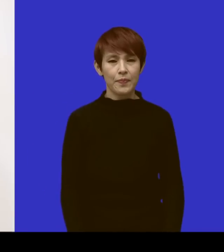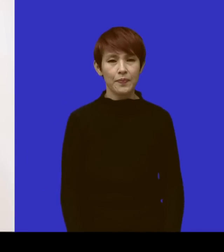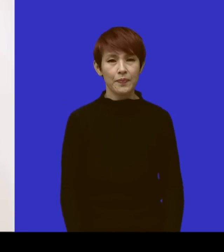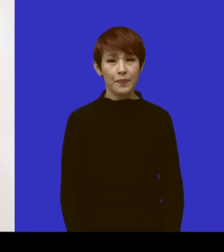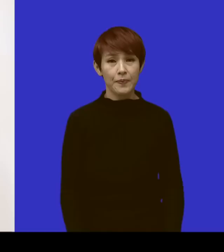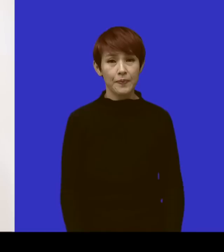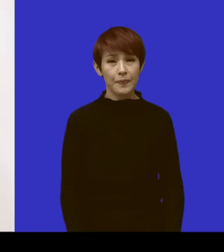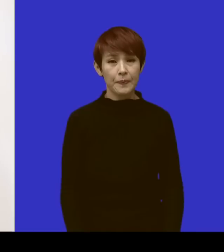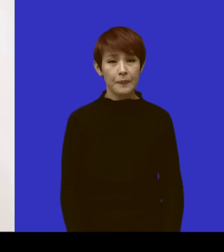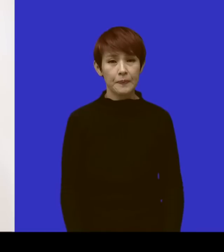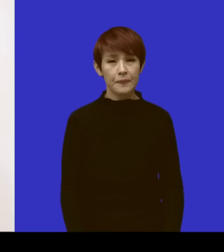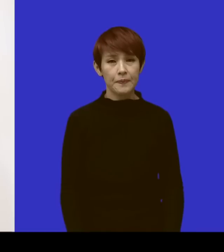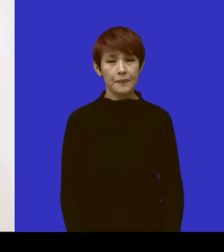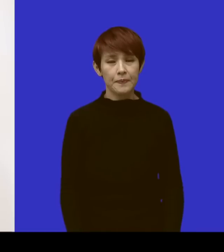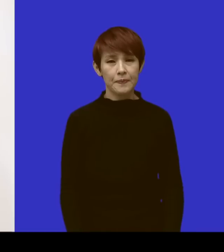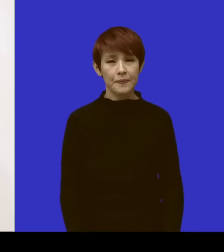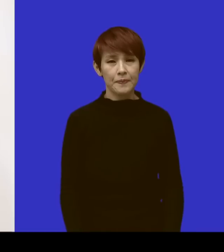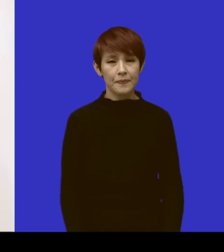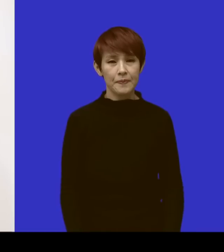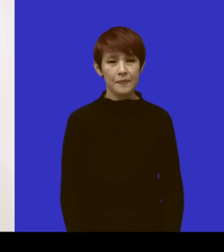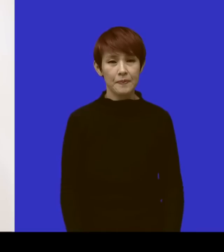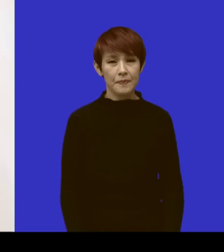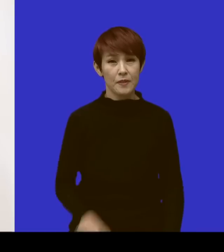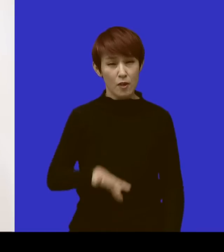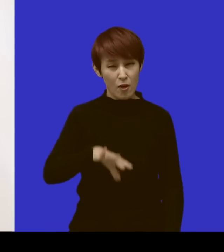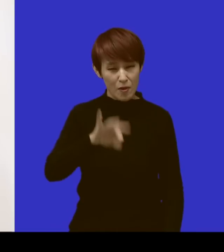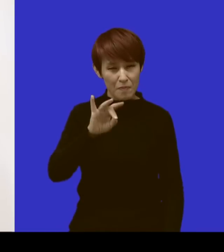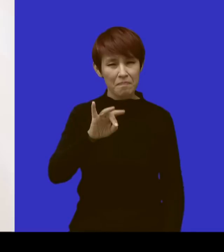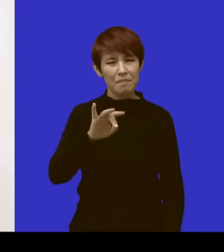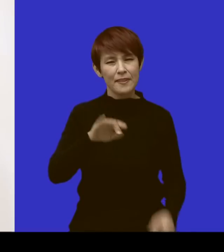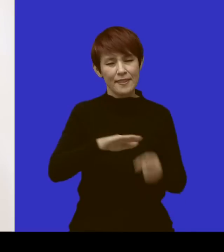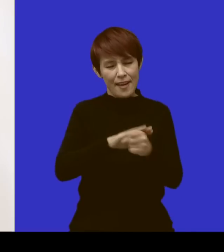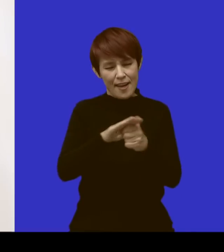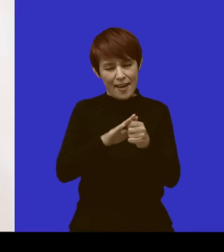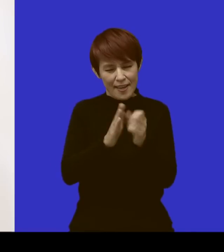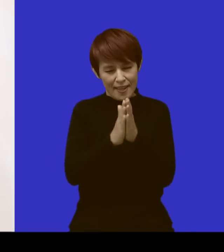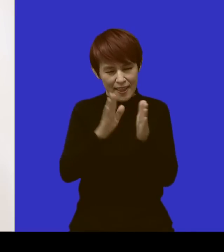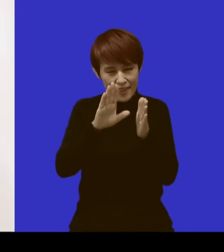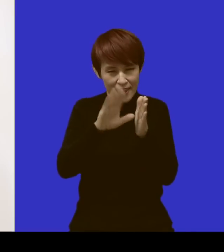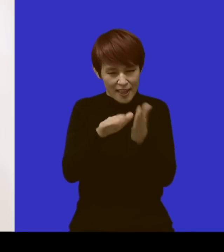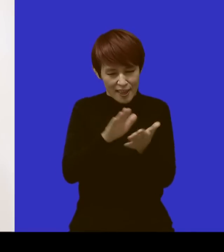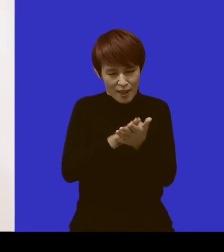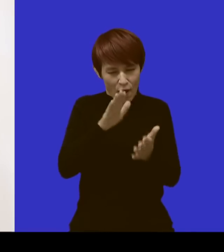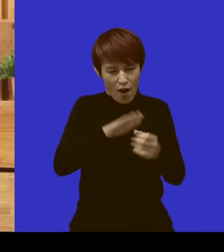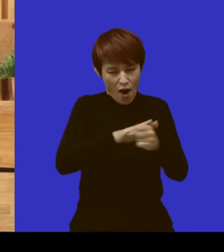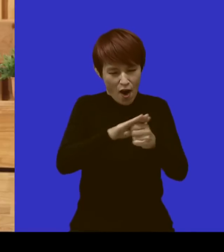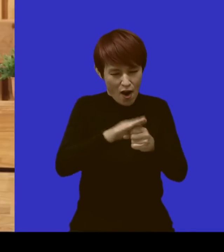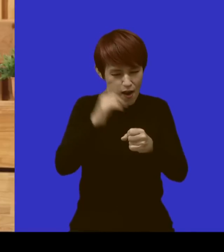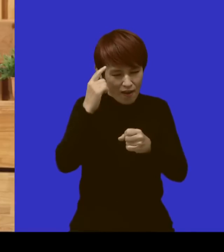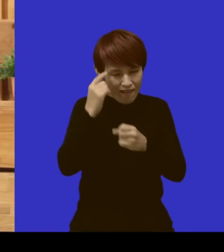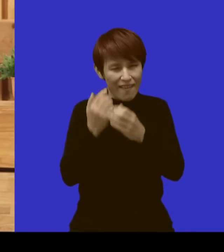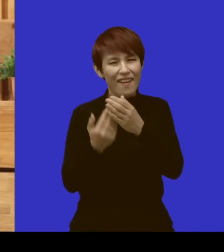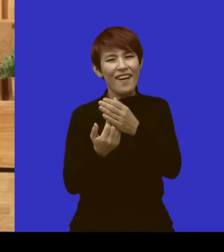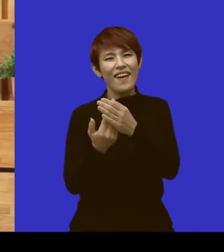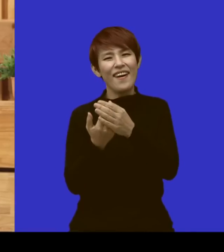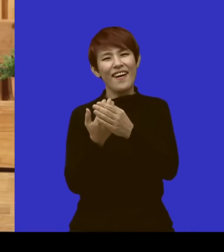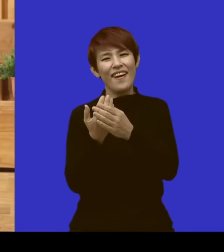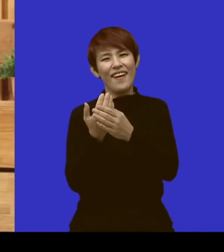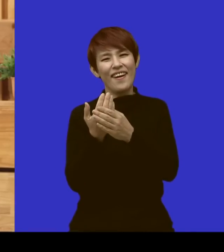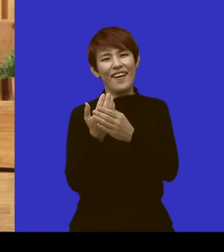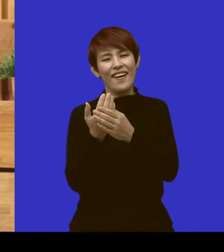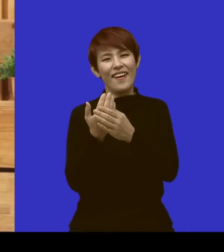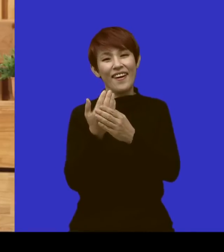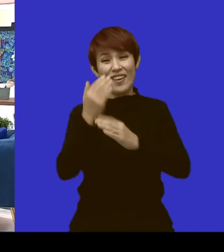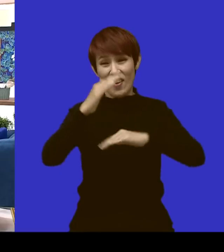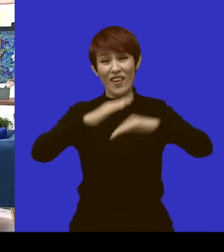이전에 처음에 시작할 때 둘이서 너무 뜨겁게 사랑했던 그 감정이 생각이 나더라고요. 연애할 때. 네네.